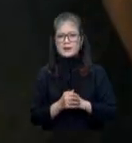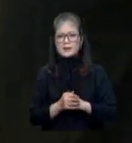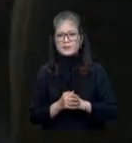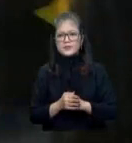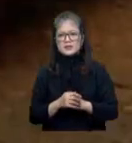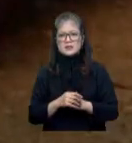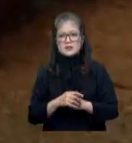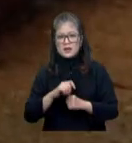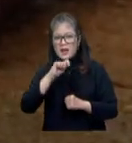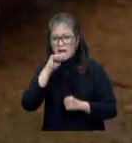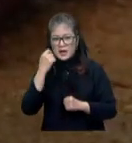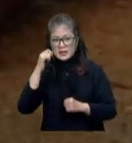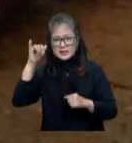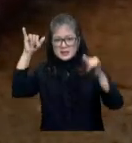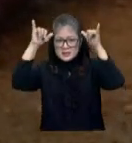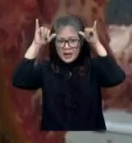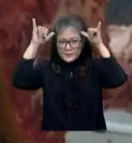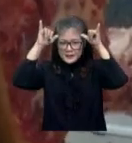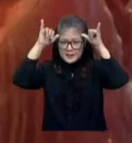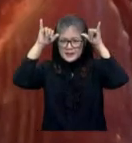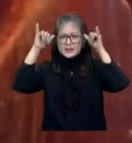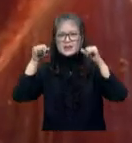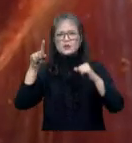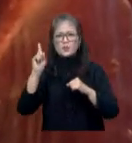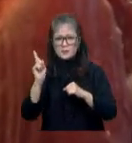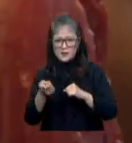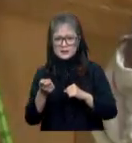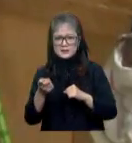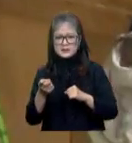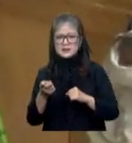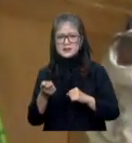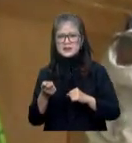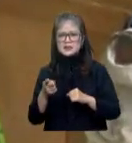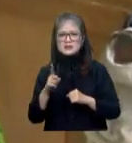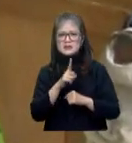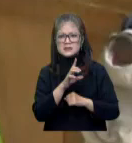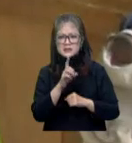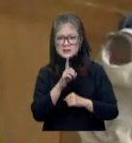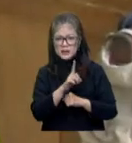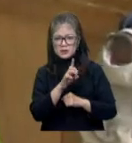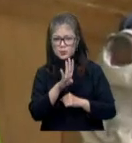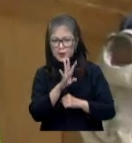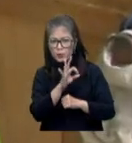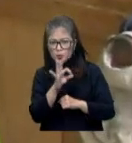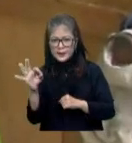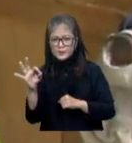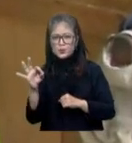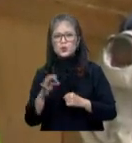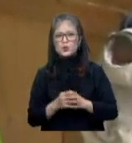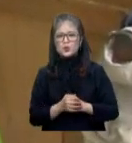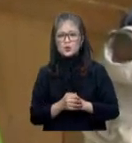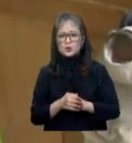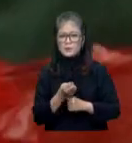masih terpantau normal, yaitu Rp140.000 per kilogramnya. Dan dari jumlah informasi yang kami dapatkan dari beberapa